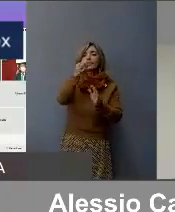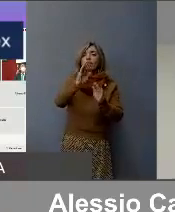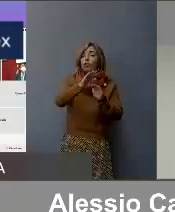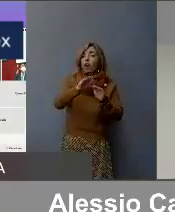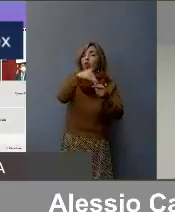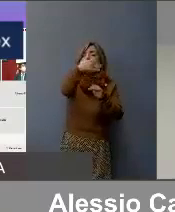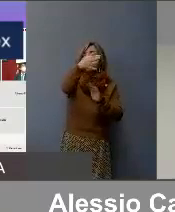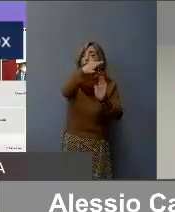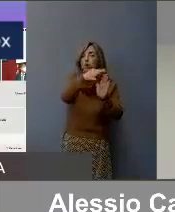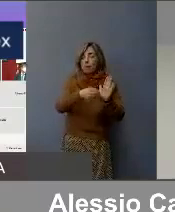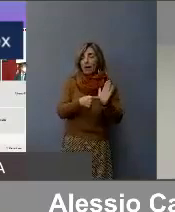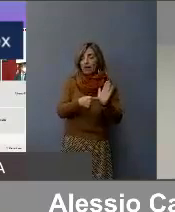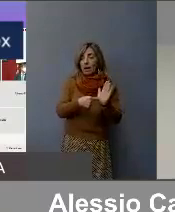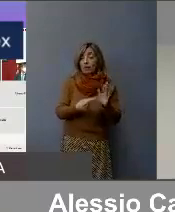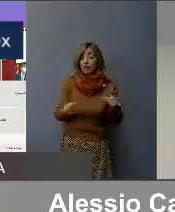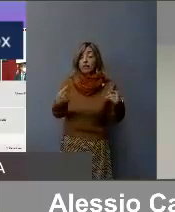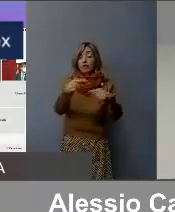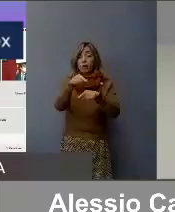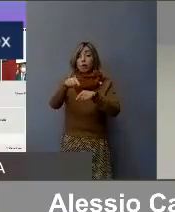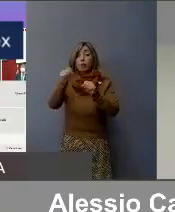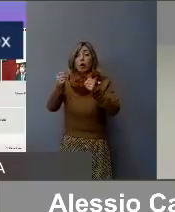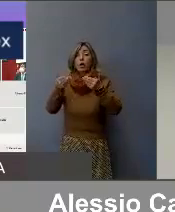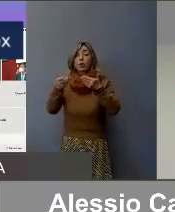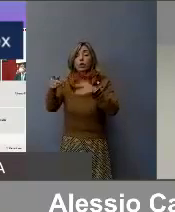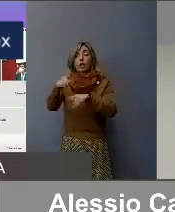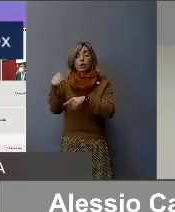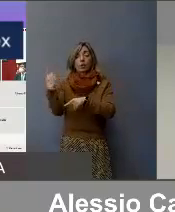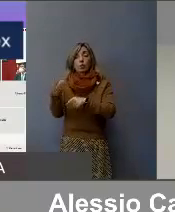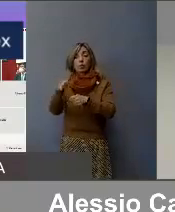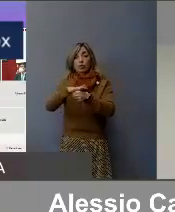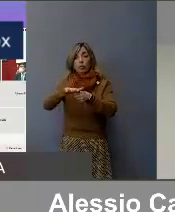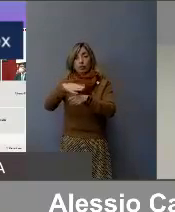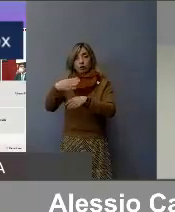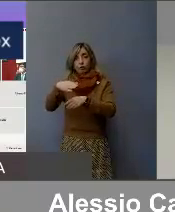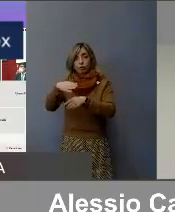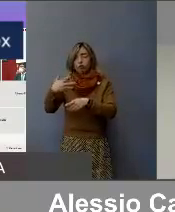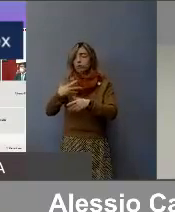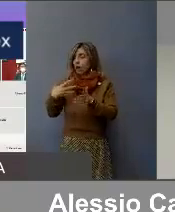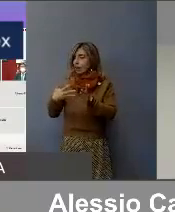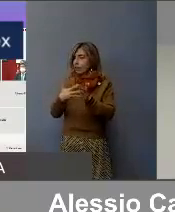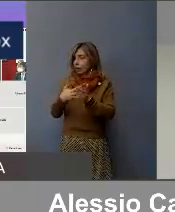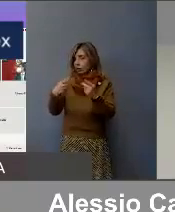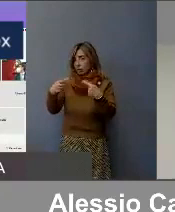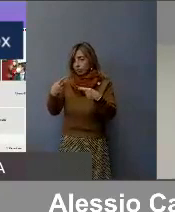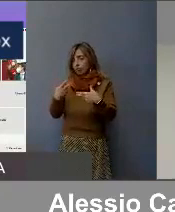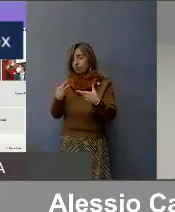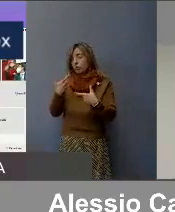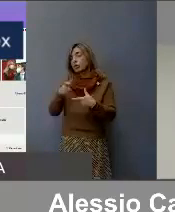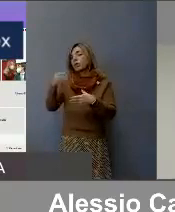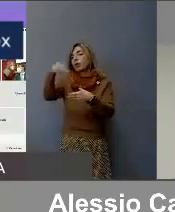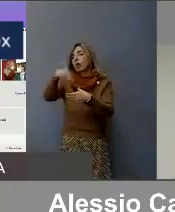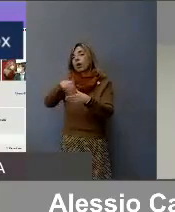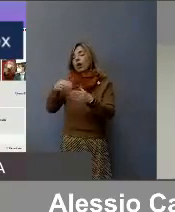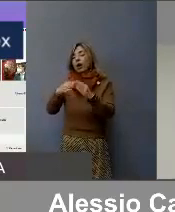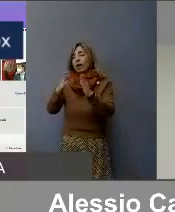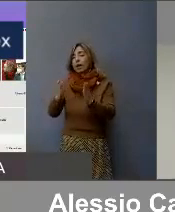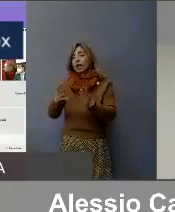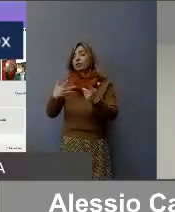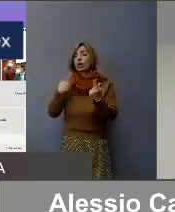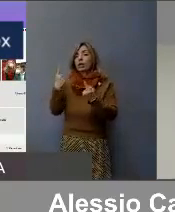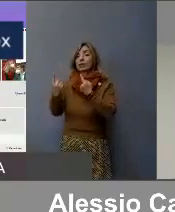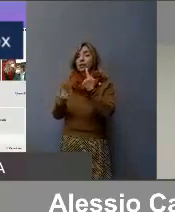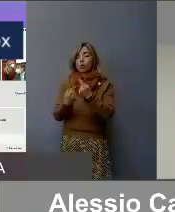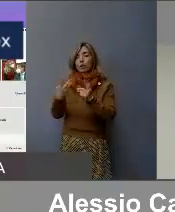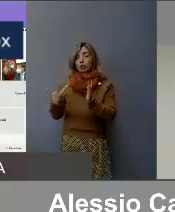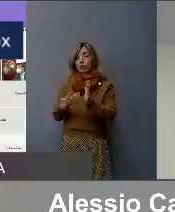tutte per le famiglie genovesi che si trovano allo stesso in difficoltà per la presenza in casa e di situazioni e problematiche di